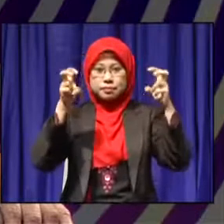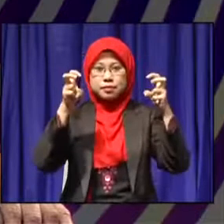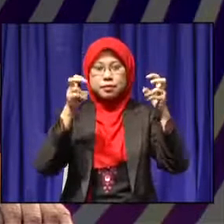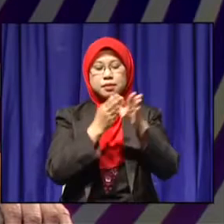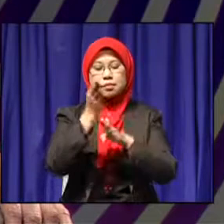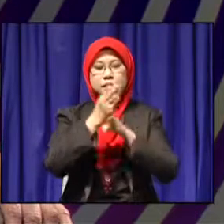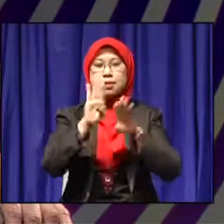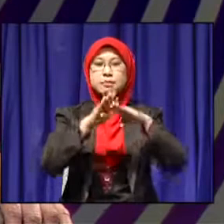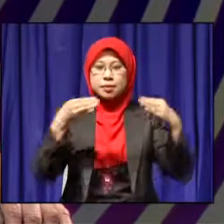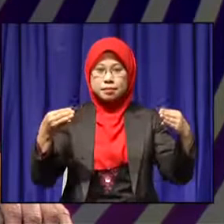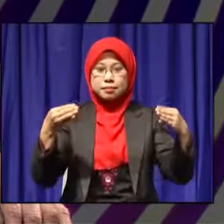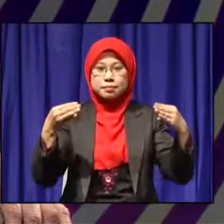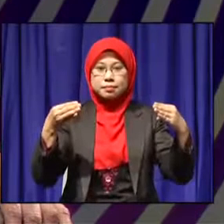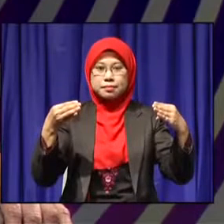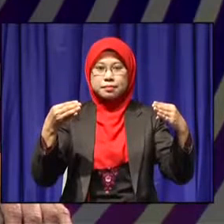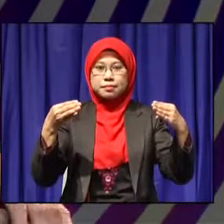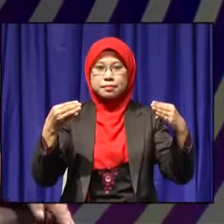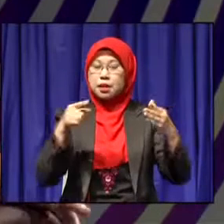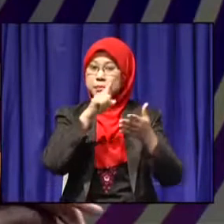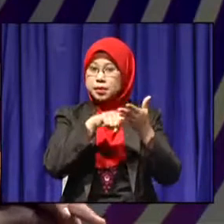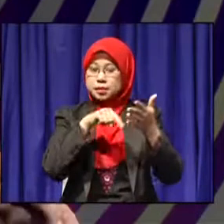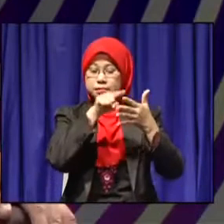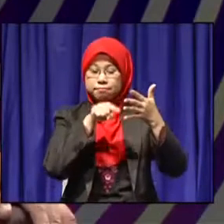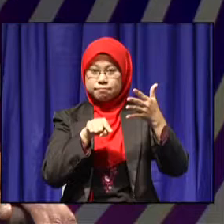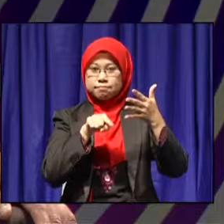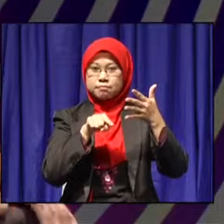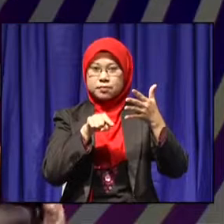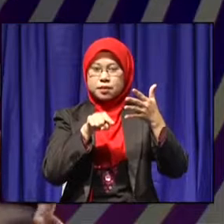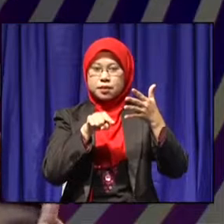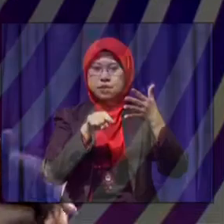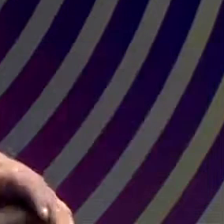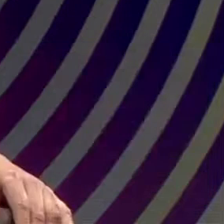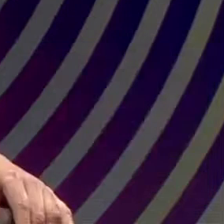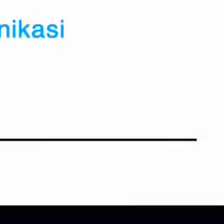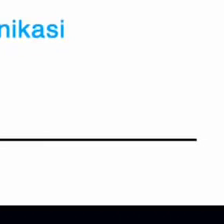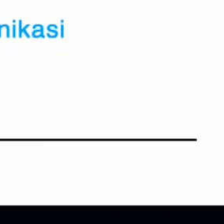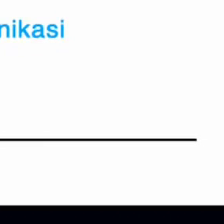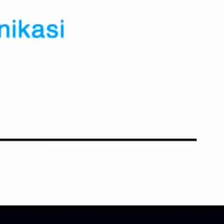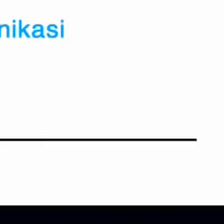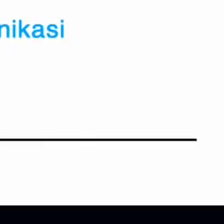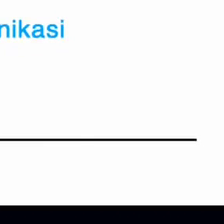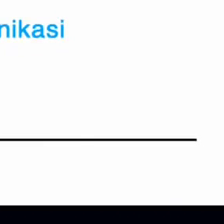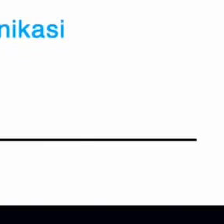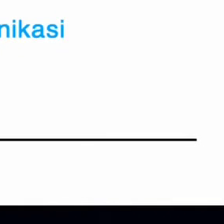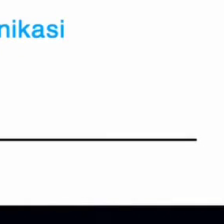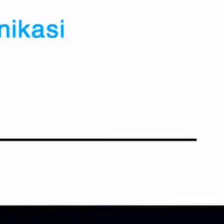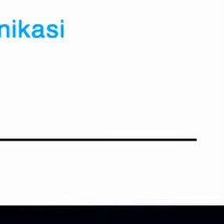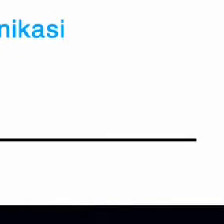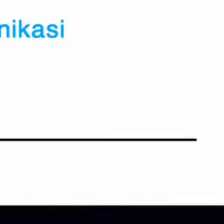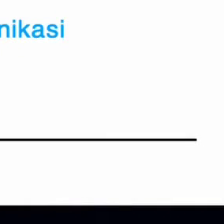pada bidang base yang Kediri pada bidang bahasa penutur Jati bidang base antarbangsa